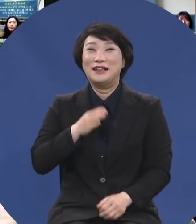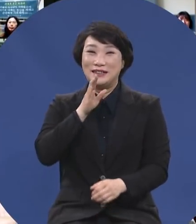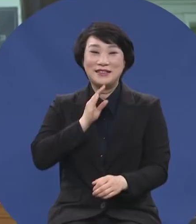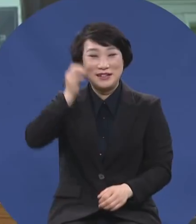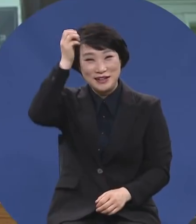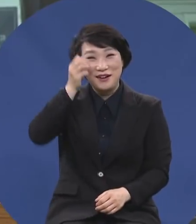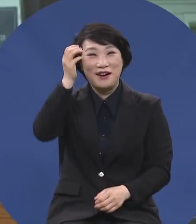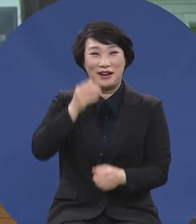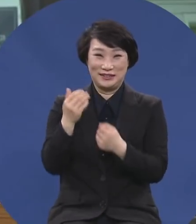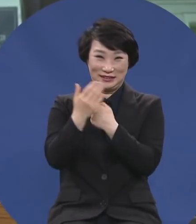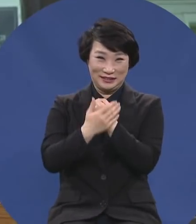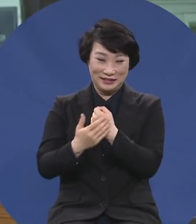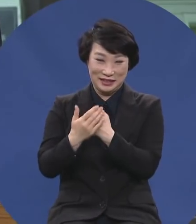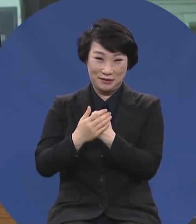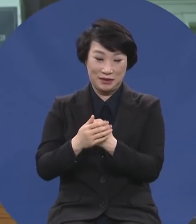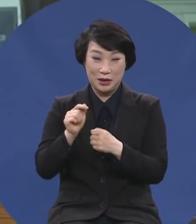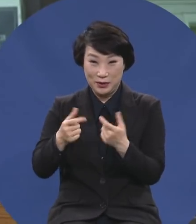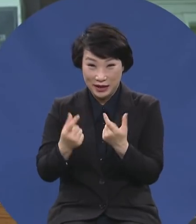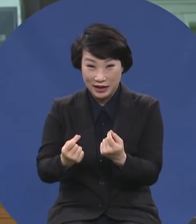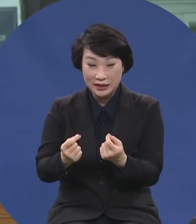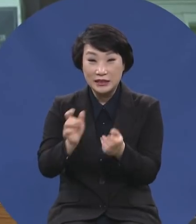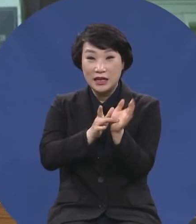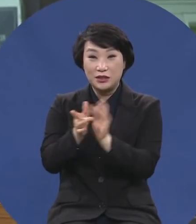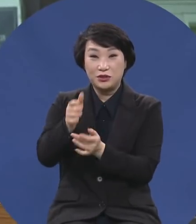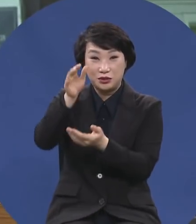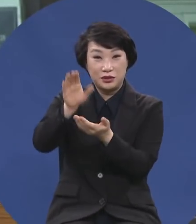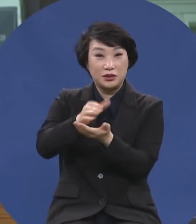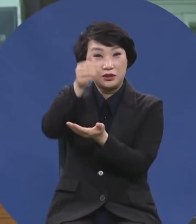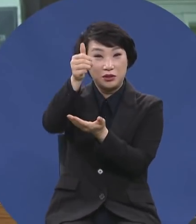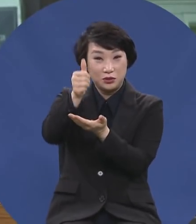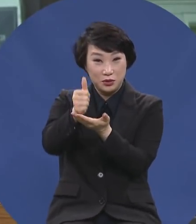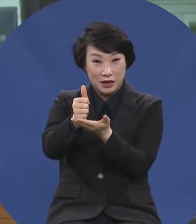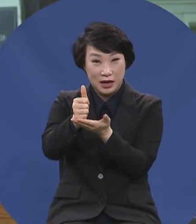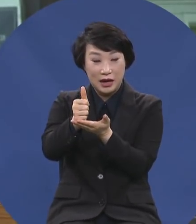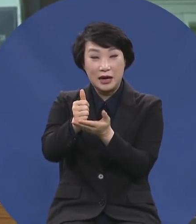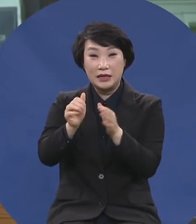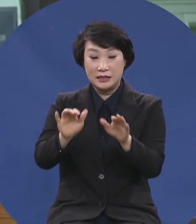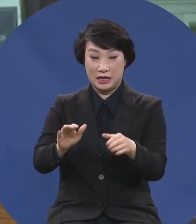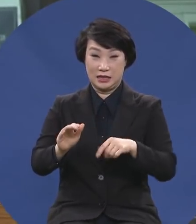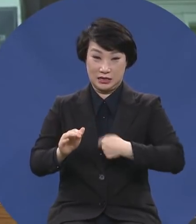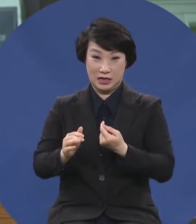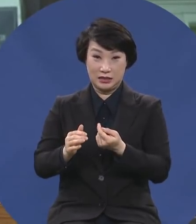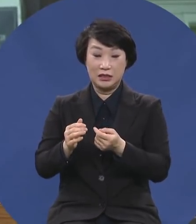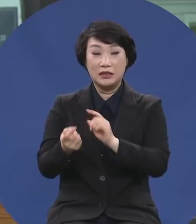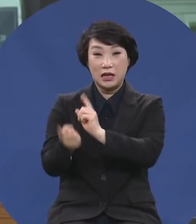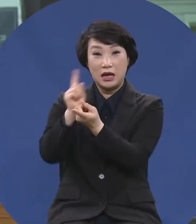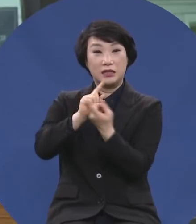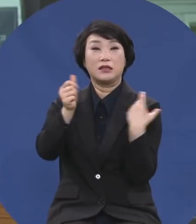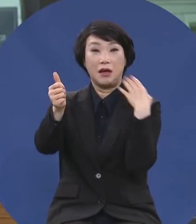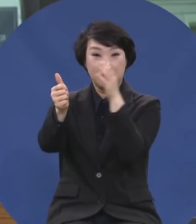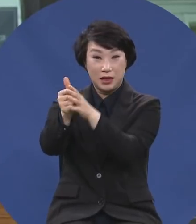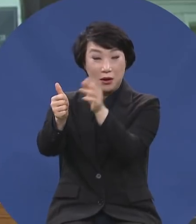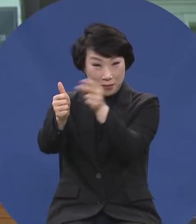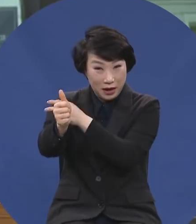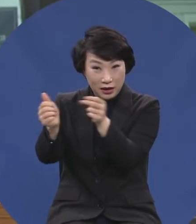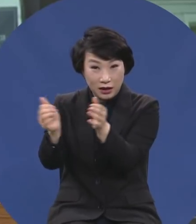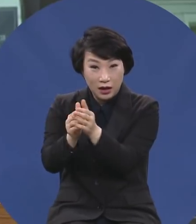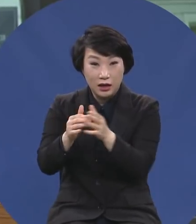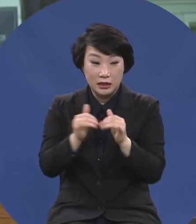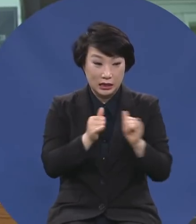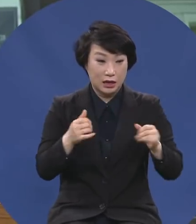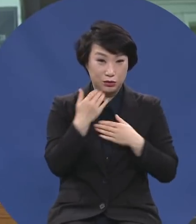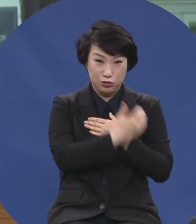복인가. 이와 같이 예수 그리스도께서는 자신이 대신 맞음으로 우리